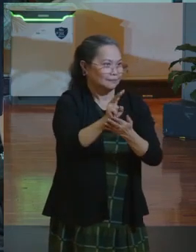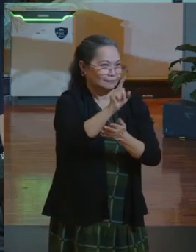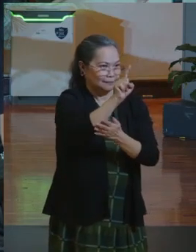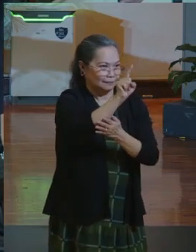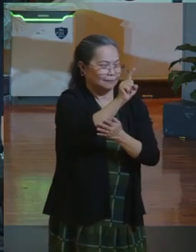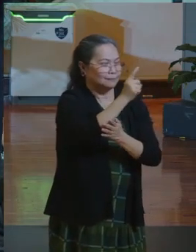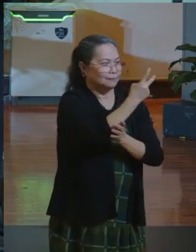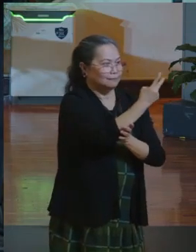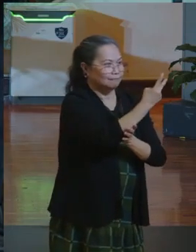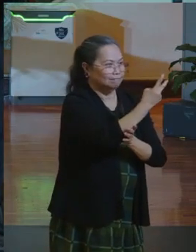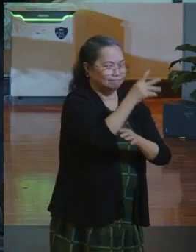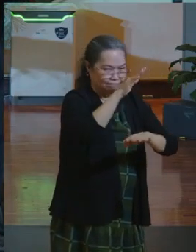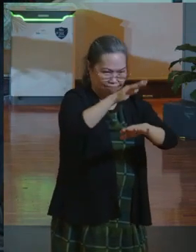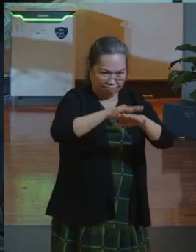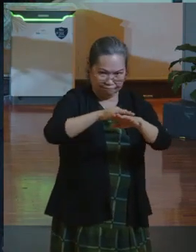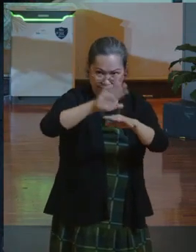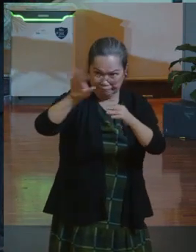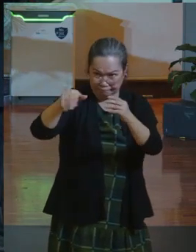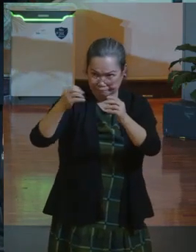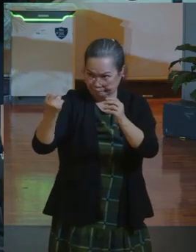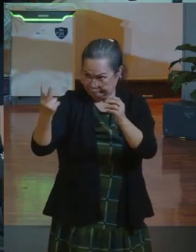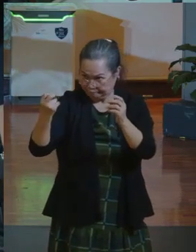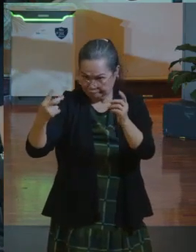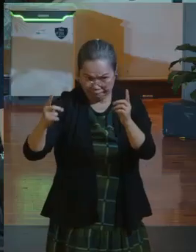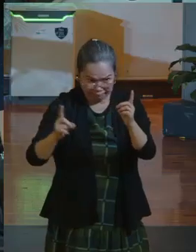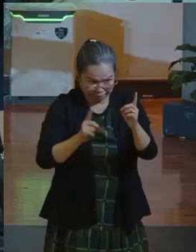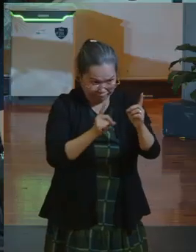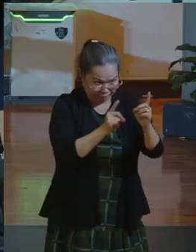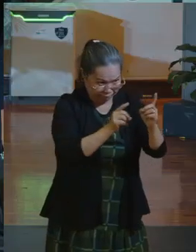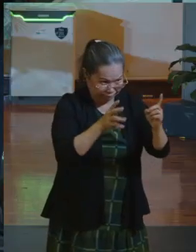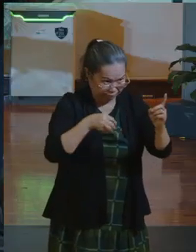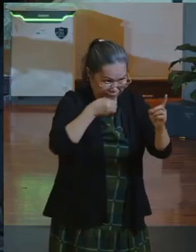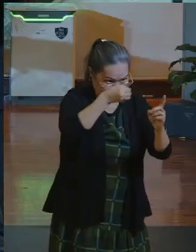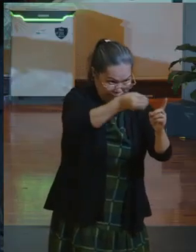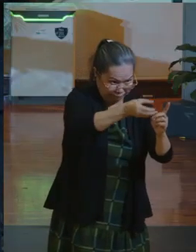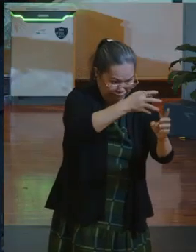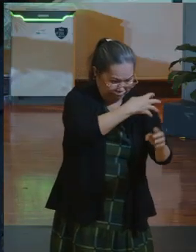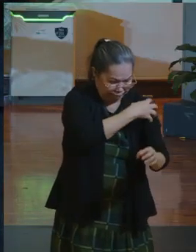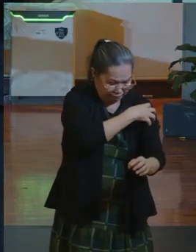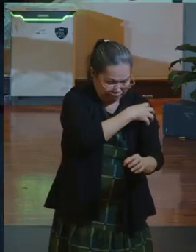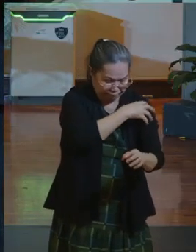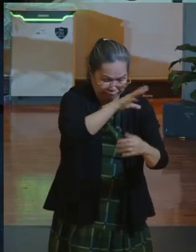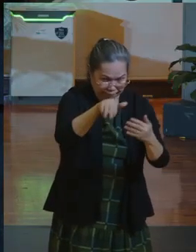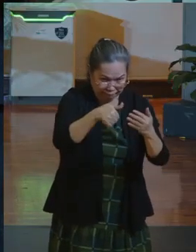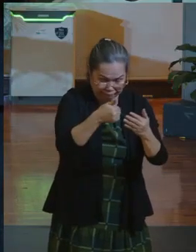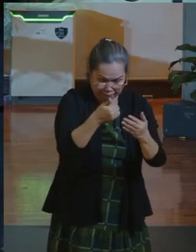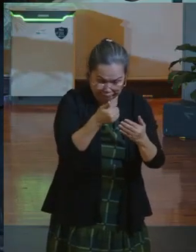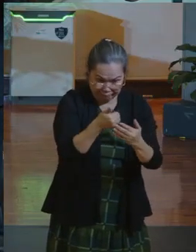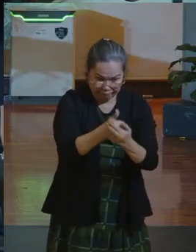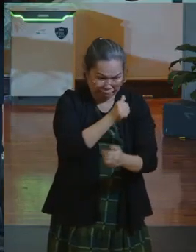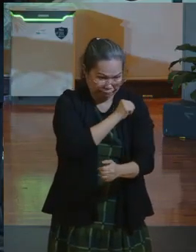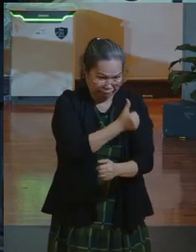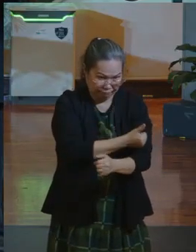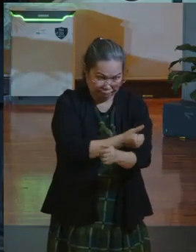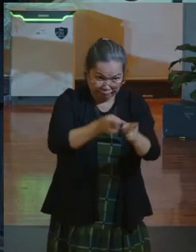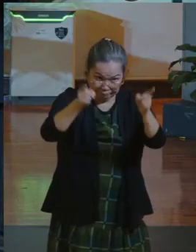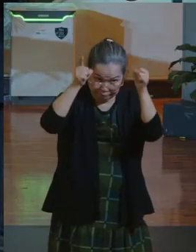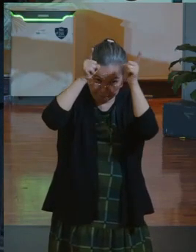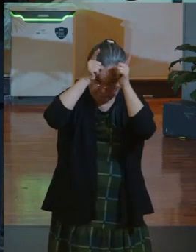he called the 12 together and gave them power and authority over all demons and to cure